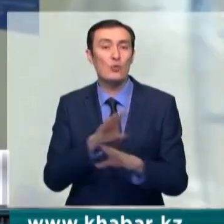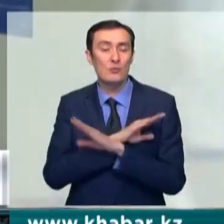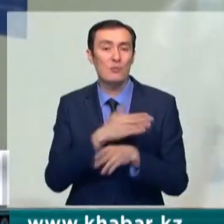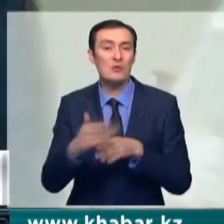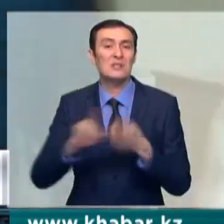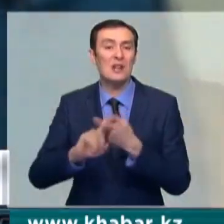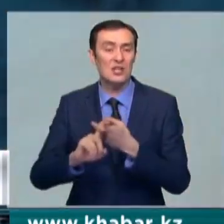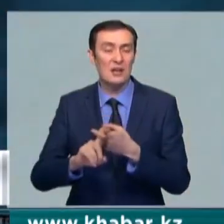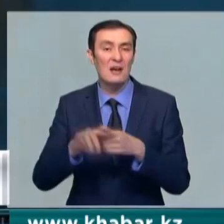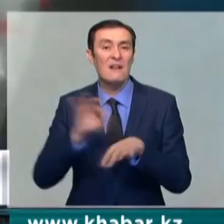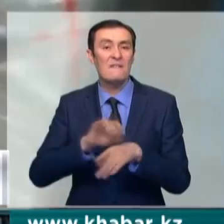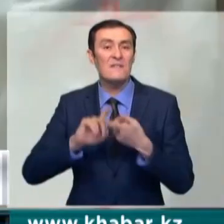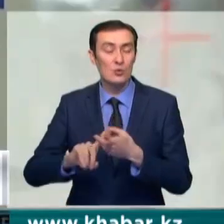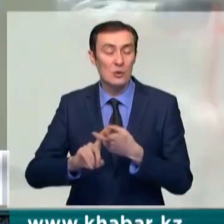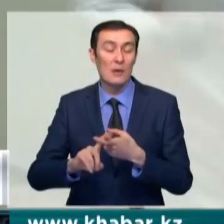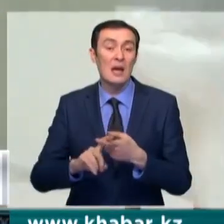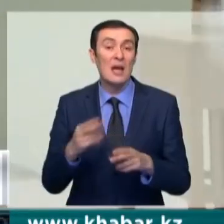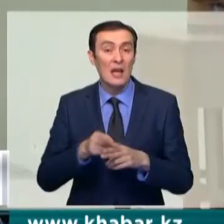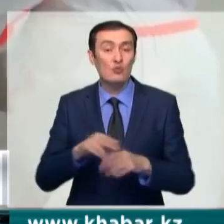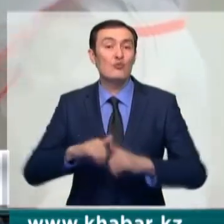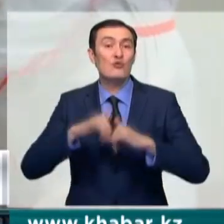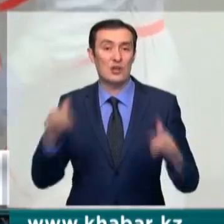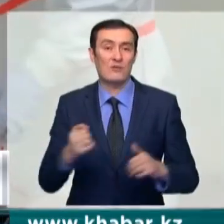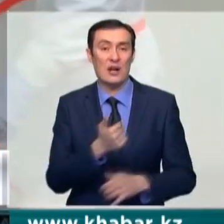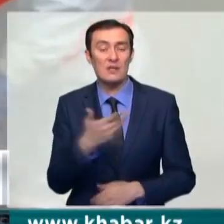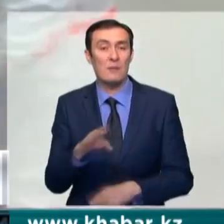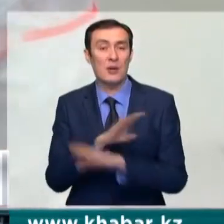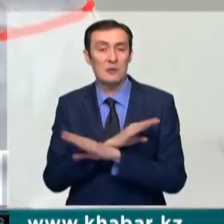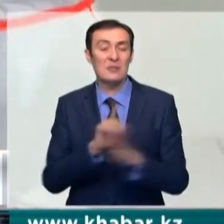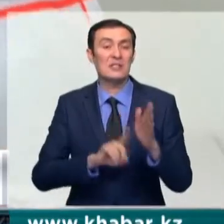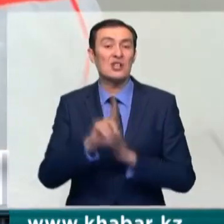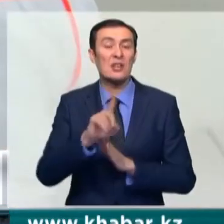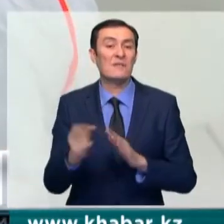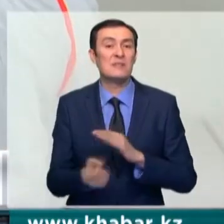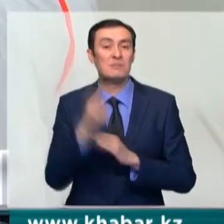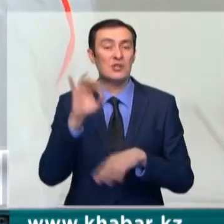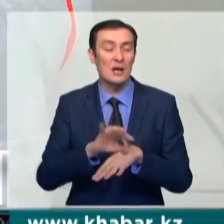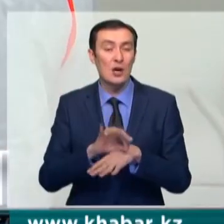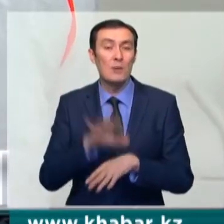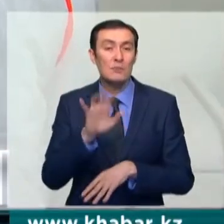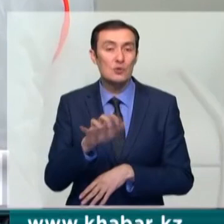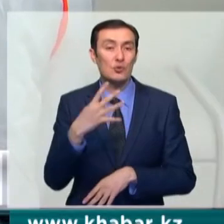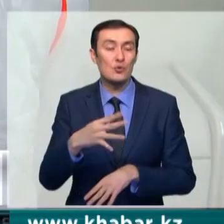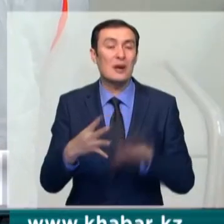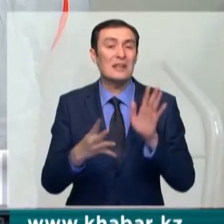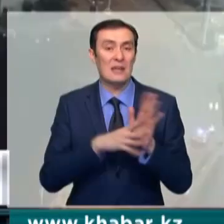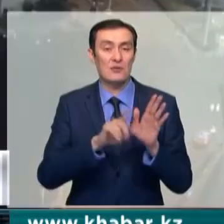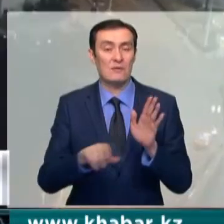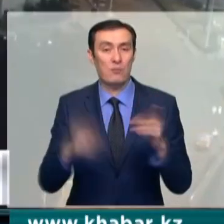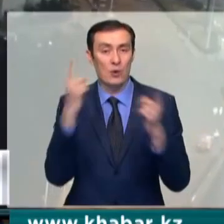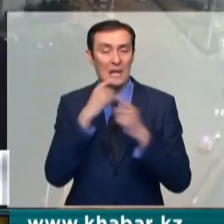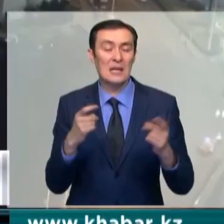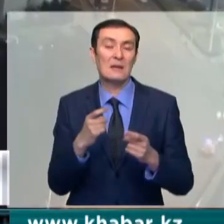после заражения коронавирусом, тем самым увеличив число погибших с начала вспышки до 549. По